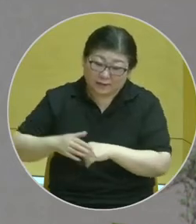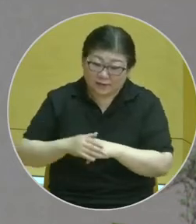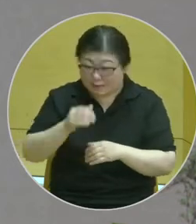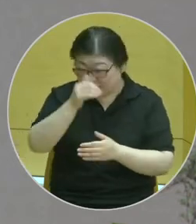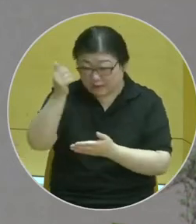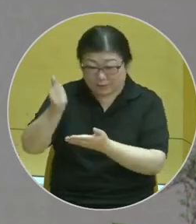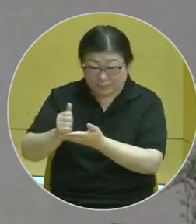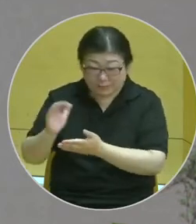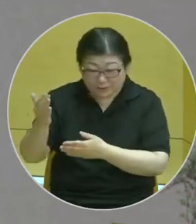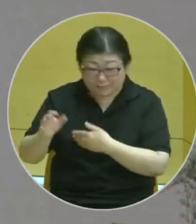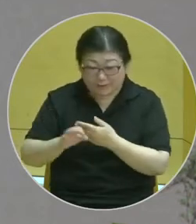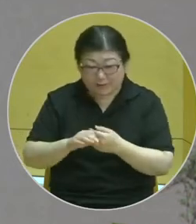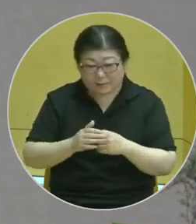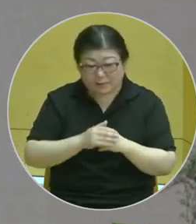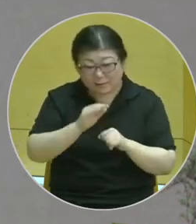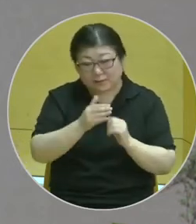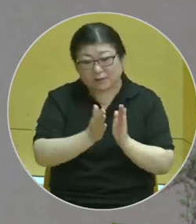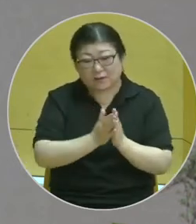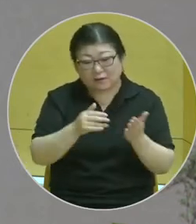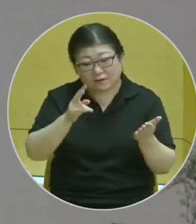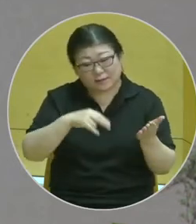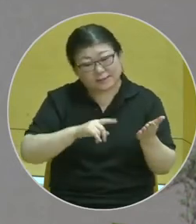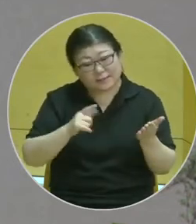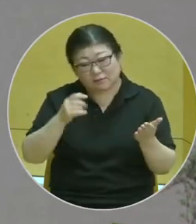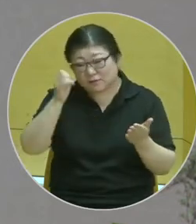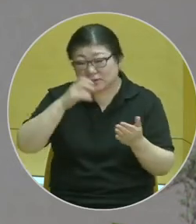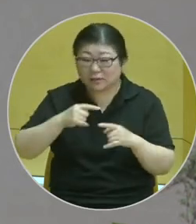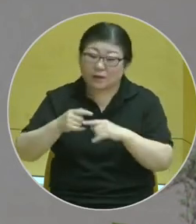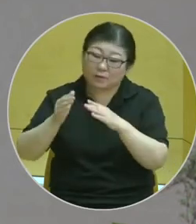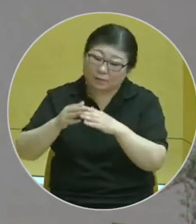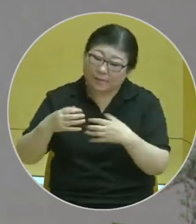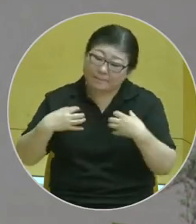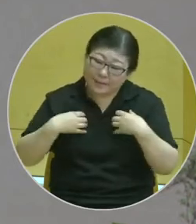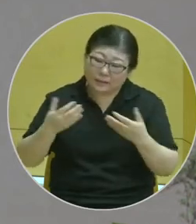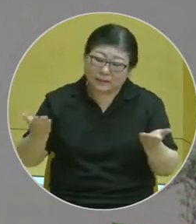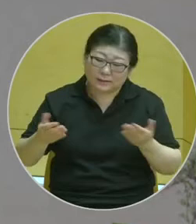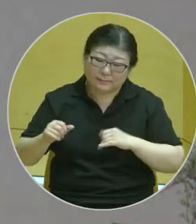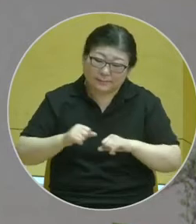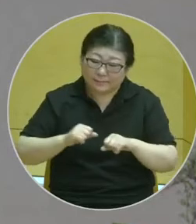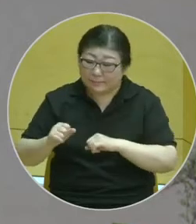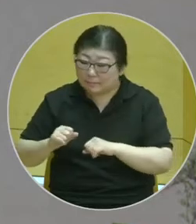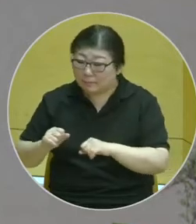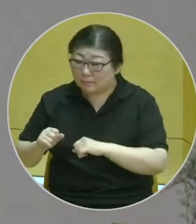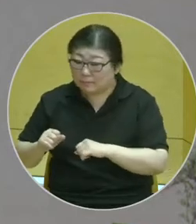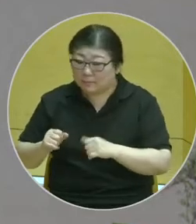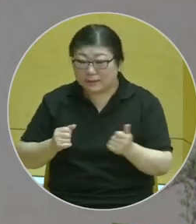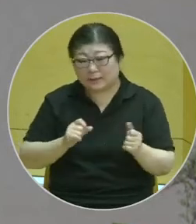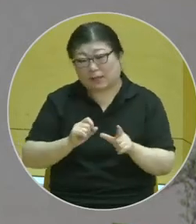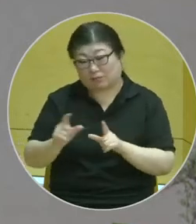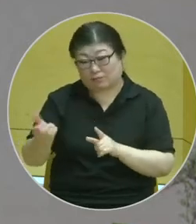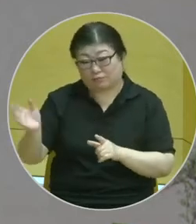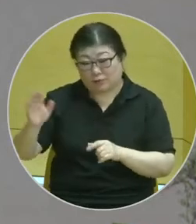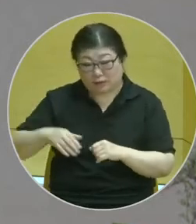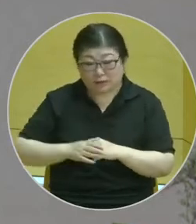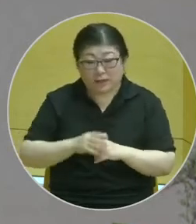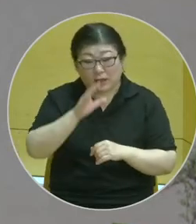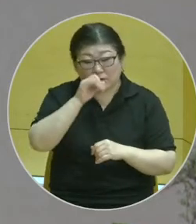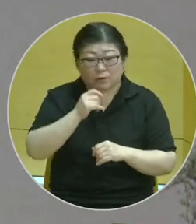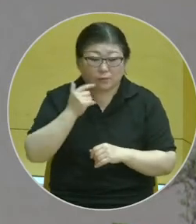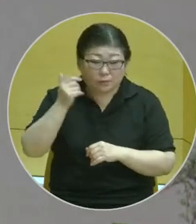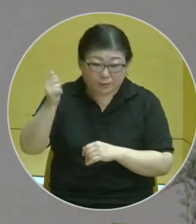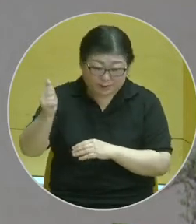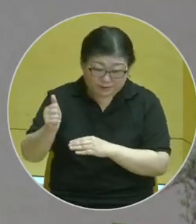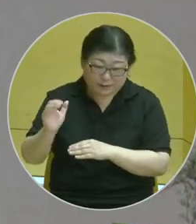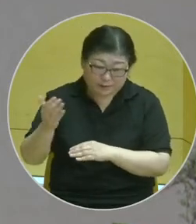되고 나면 성격을 안 읽고 그냥 교회 생활 만 하시기 때문에 우리가 정말 좋은 장모님 으로 좋은 목회자로 우리가 세워지자 고 성경을 일대